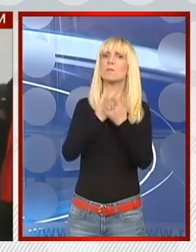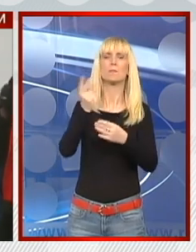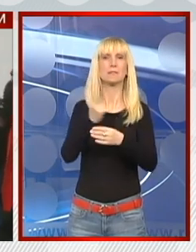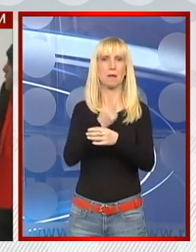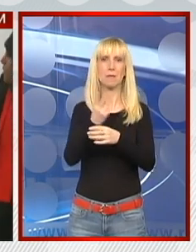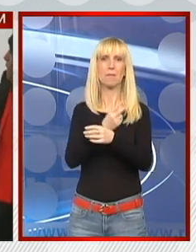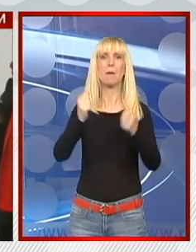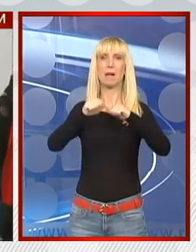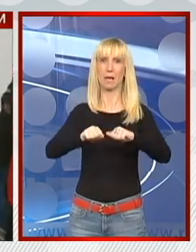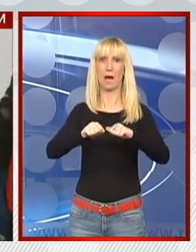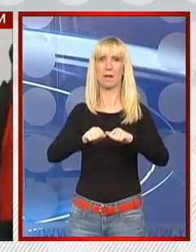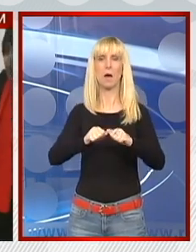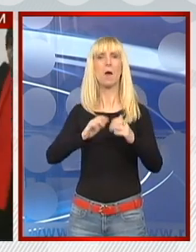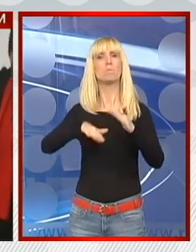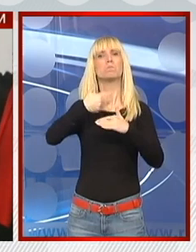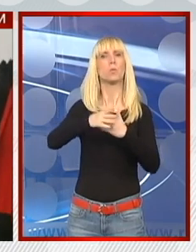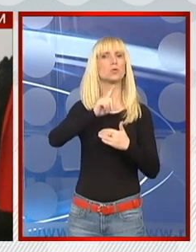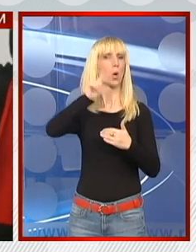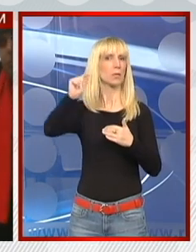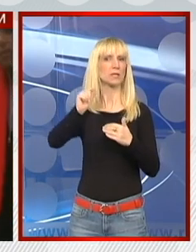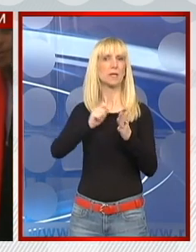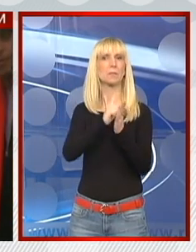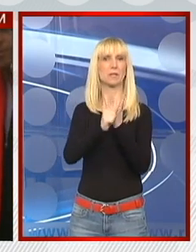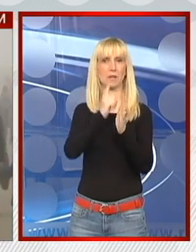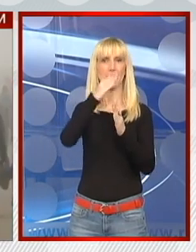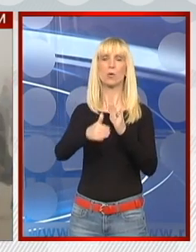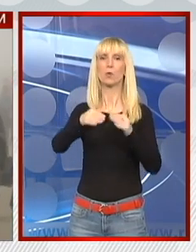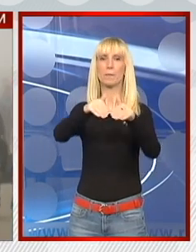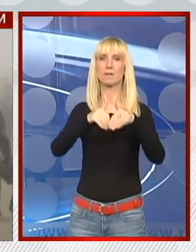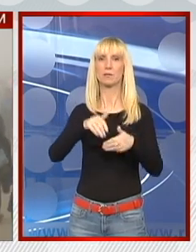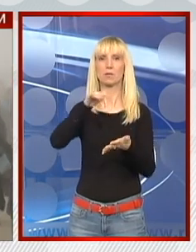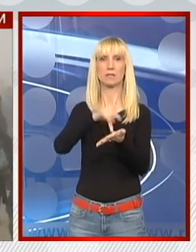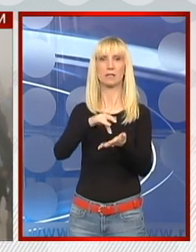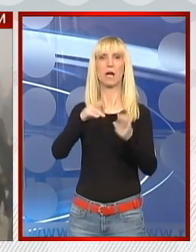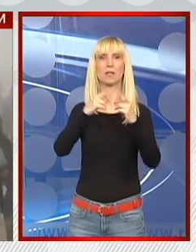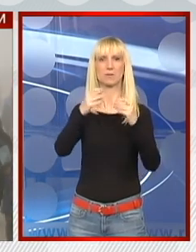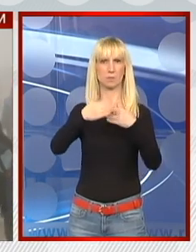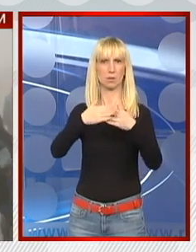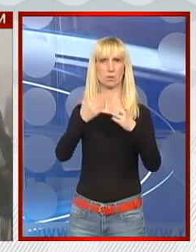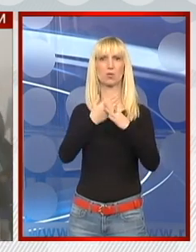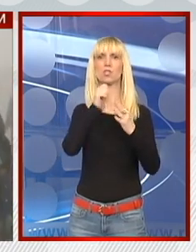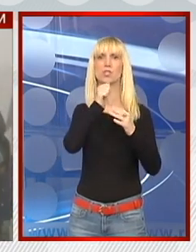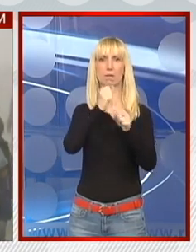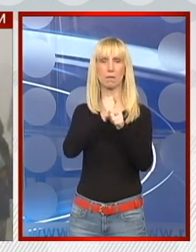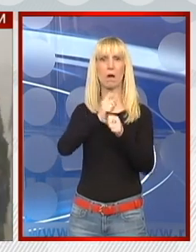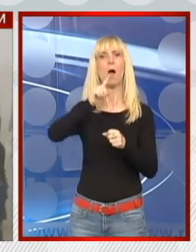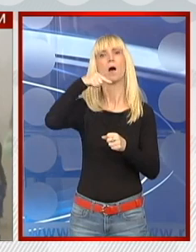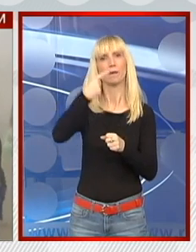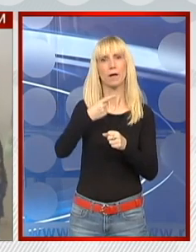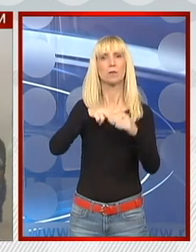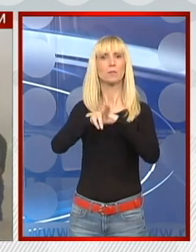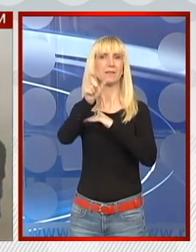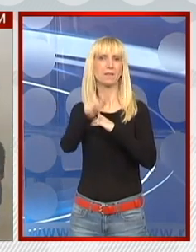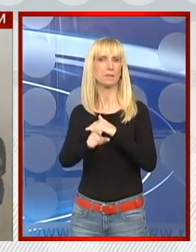zemljama Balkana. On je nakon obilazka privremenog prihvatnog centra Daševci kod Šida naglasio da